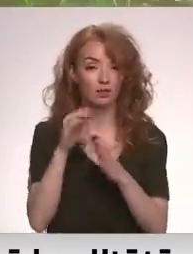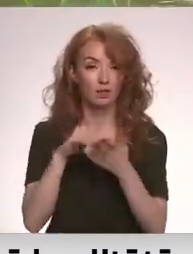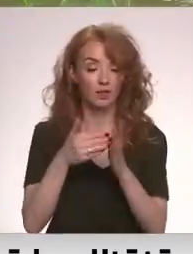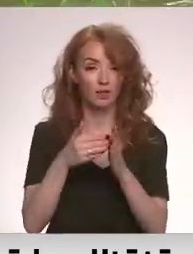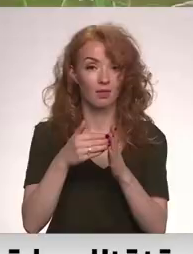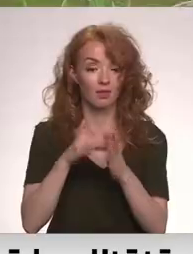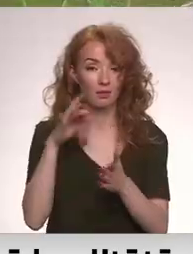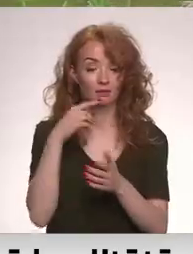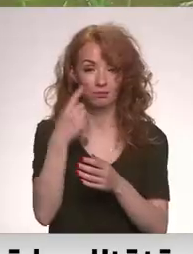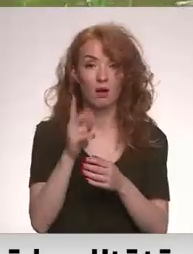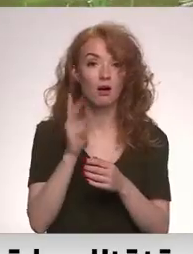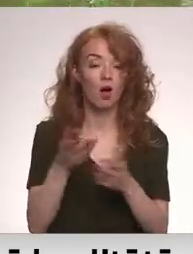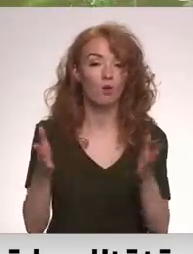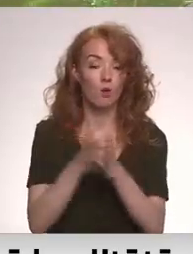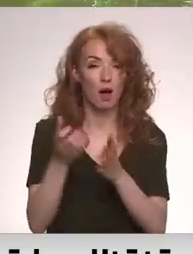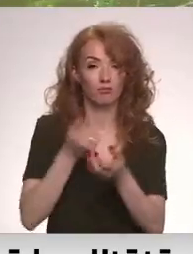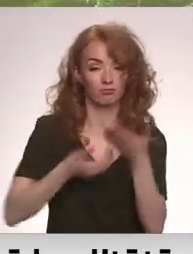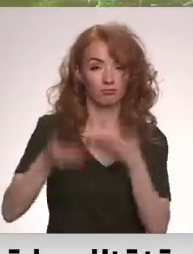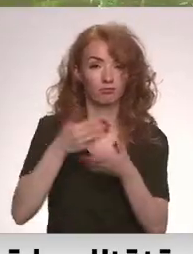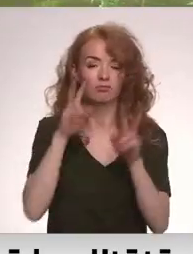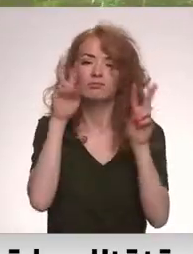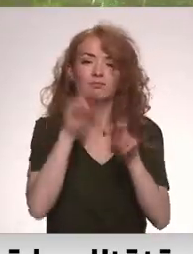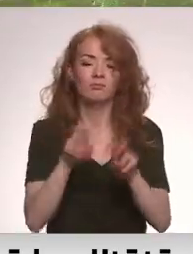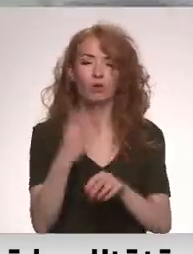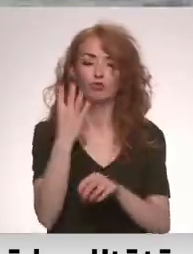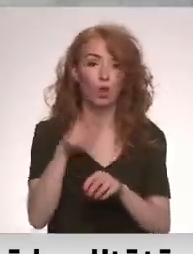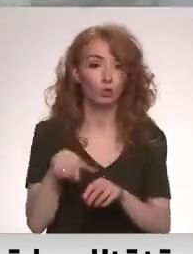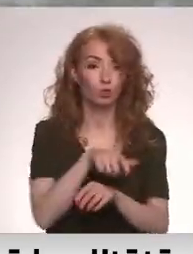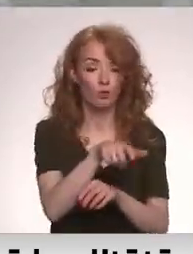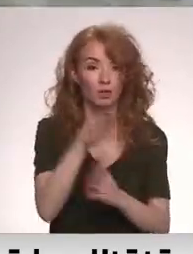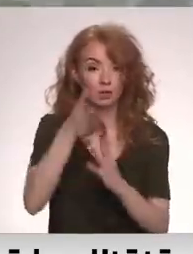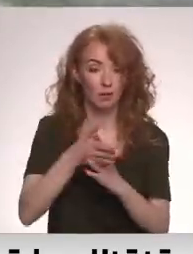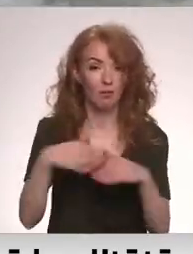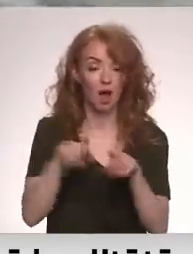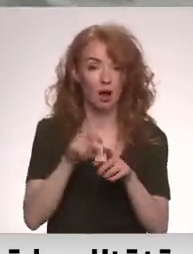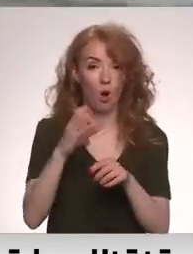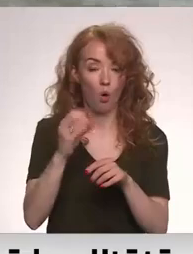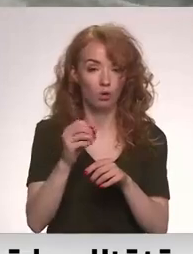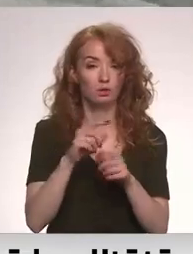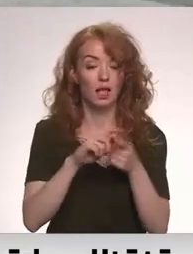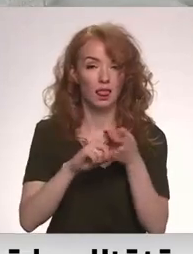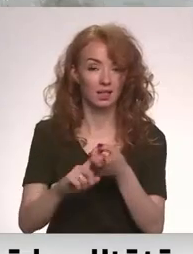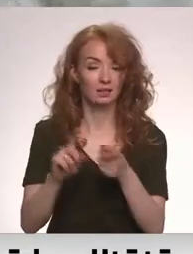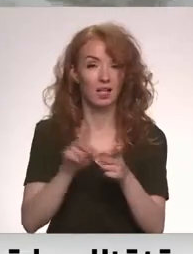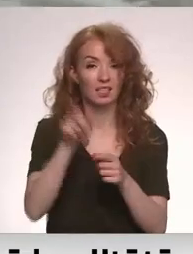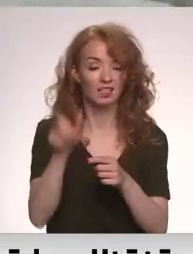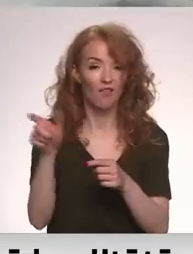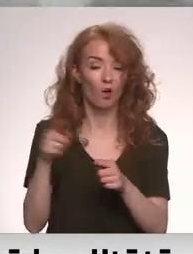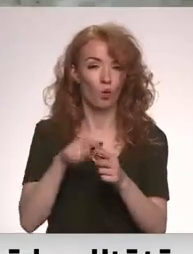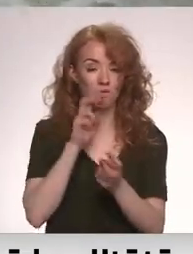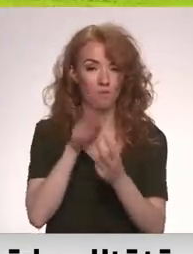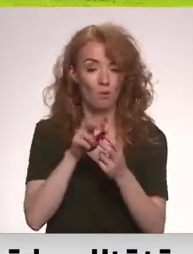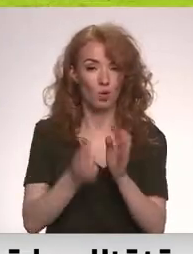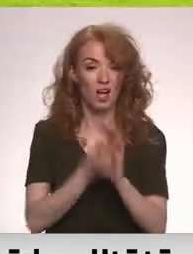kas kopā ar projekta partneriem pilnībā apsekojuši četras upes, tostarp arī Aucas, līdztekus cilvēku un bebru